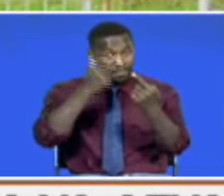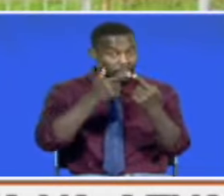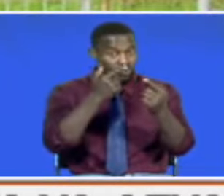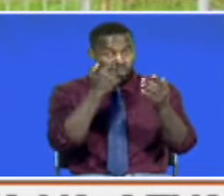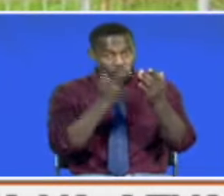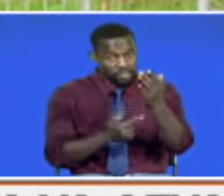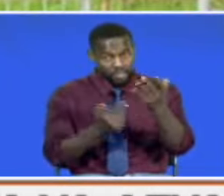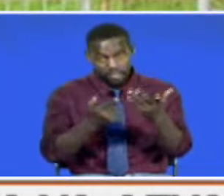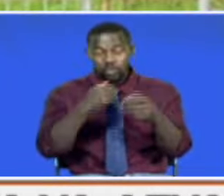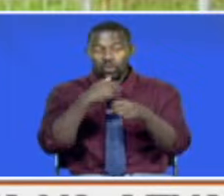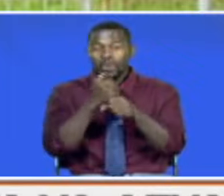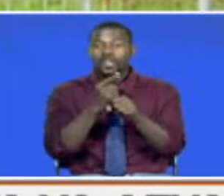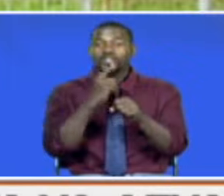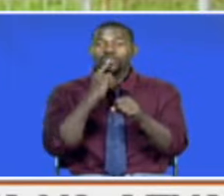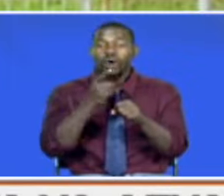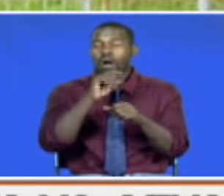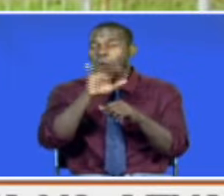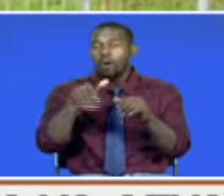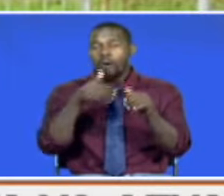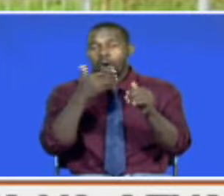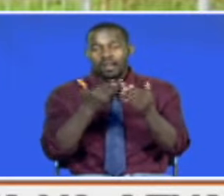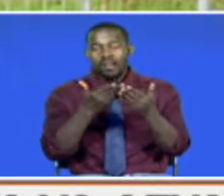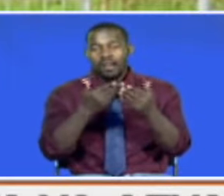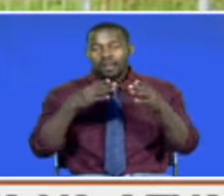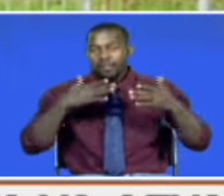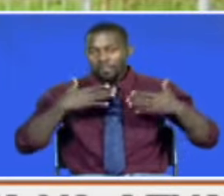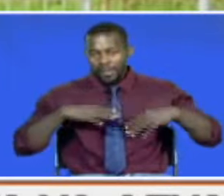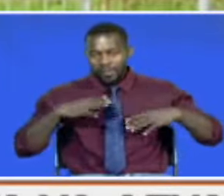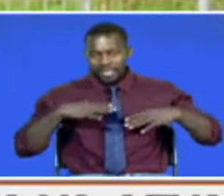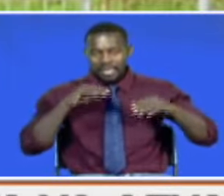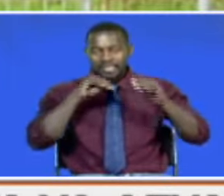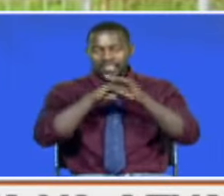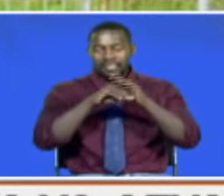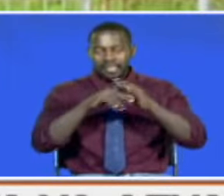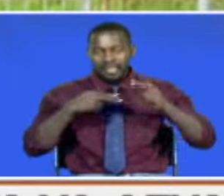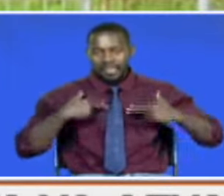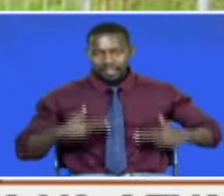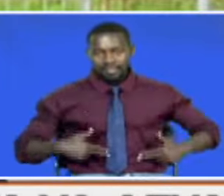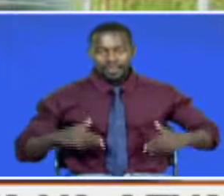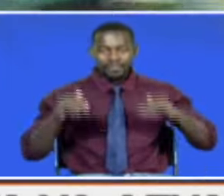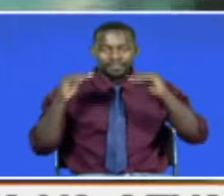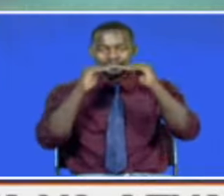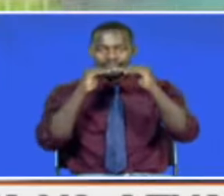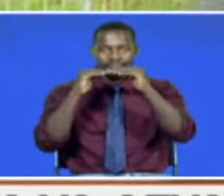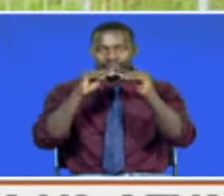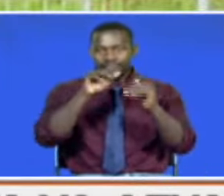yakiwa ni kuafikia usawa wa uafikiaji wa huduma za afya kote nchini. Alan Ochanda.